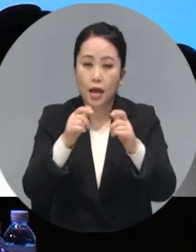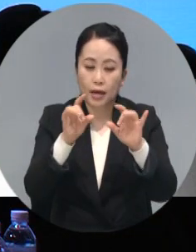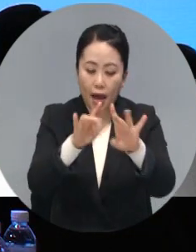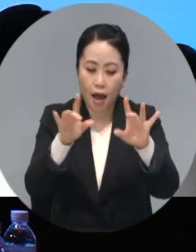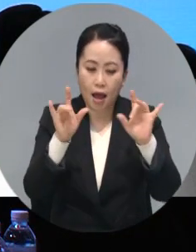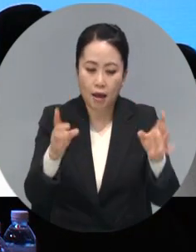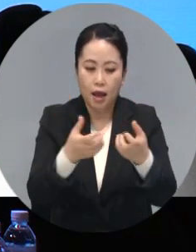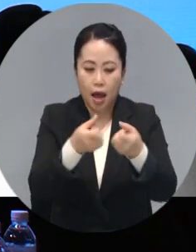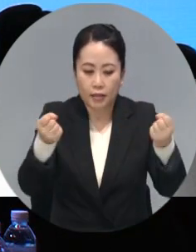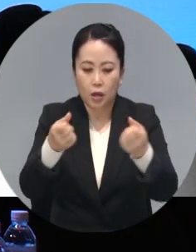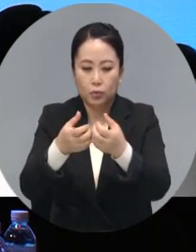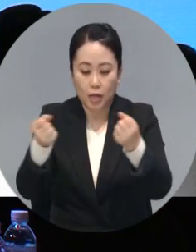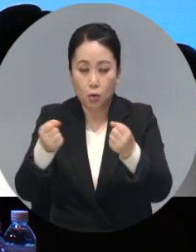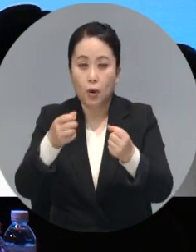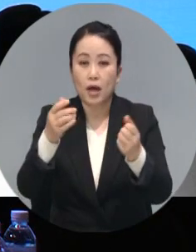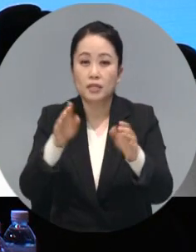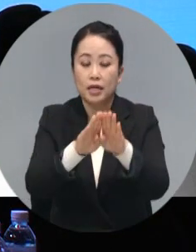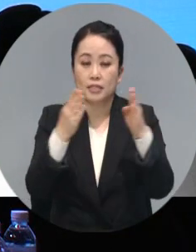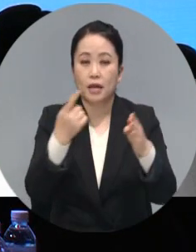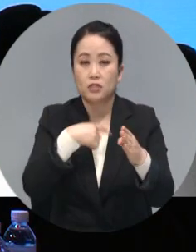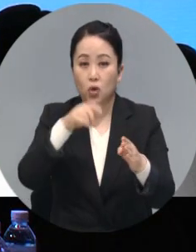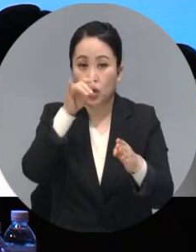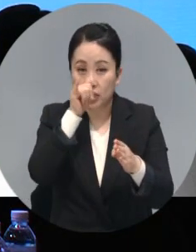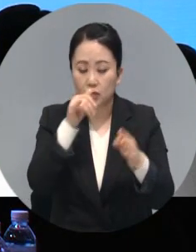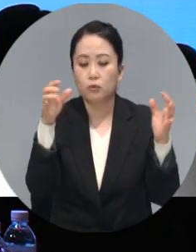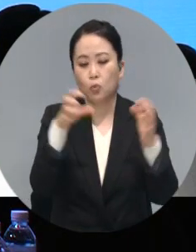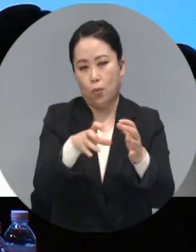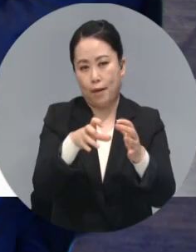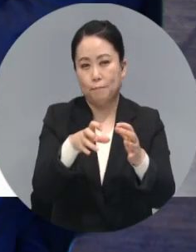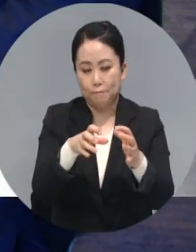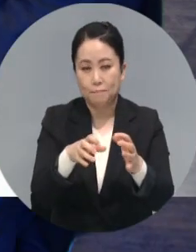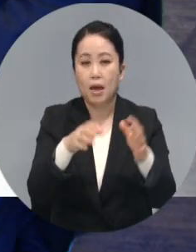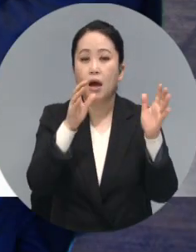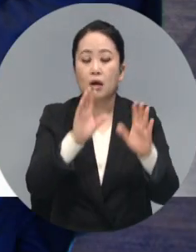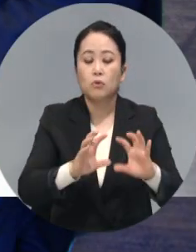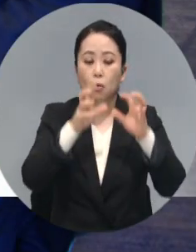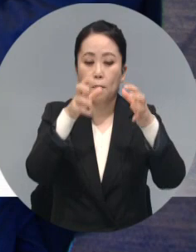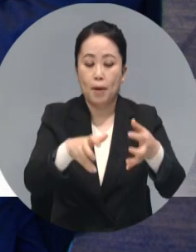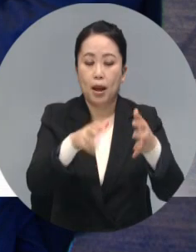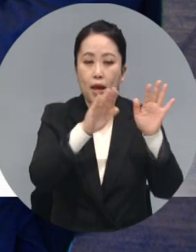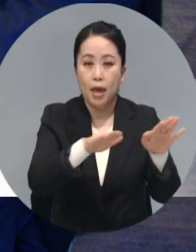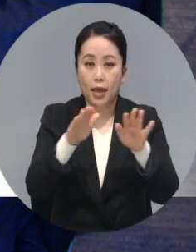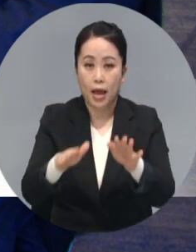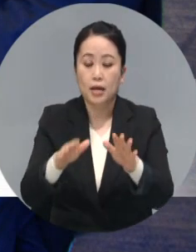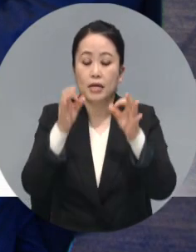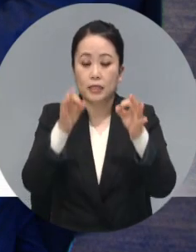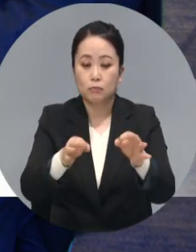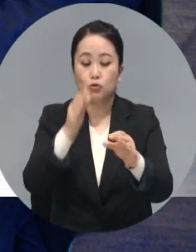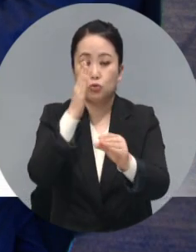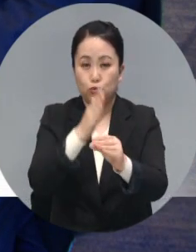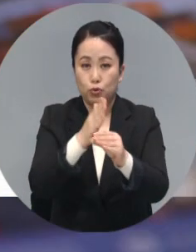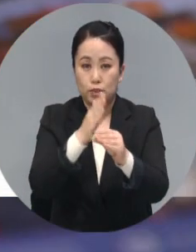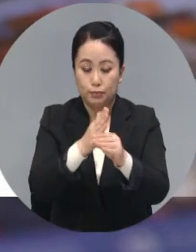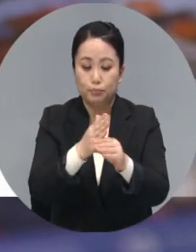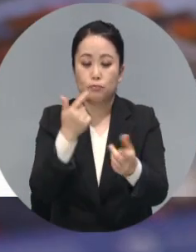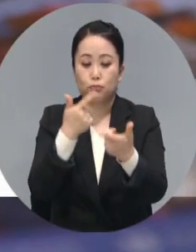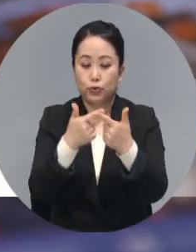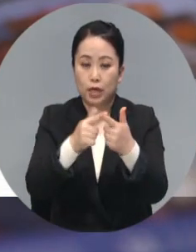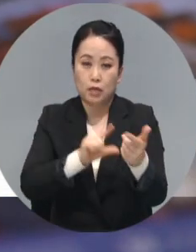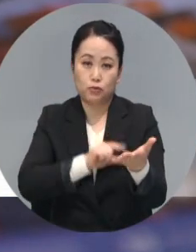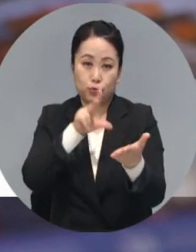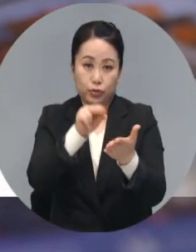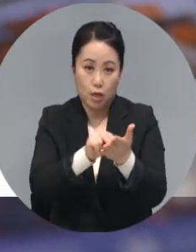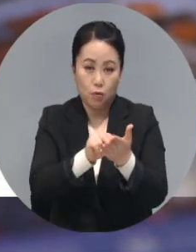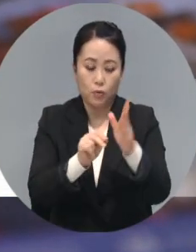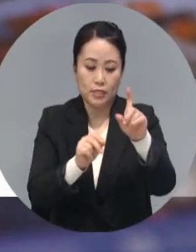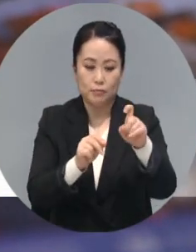개최해오던 해양금융행사를 통합한 것으로 글로벌 해양금융산업의 중심 부산을 주제로 다음 달 2일까지